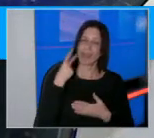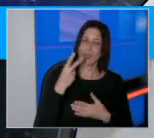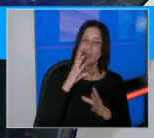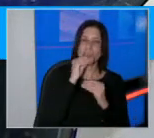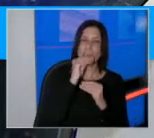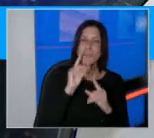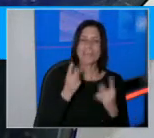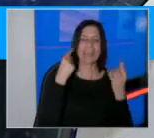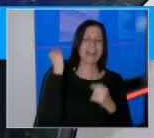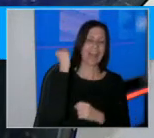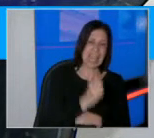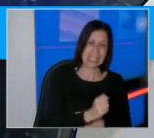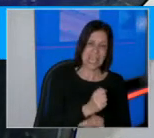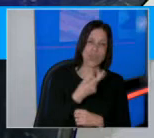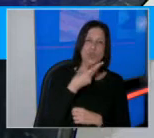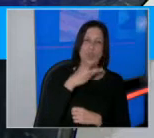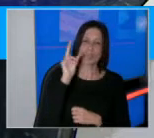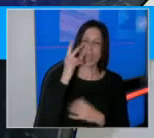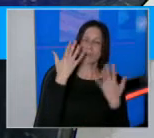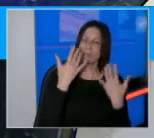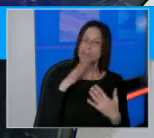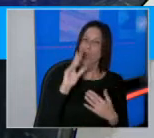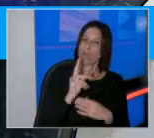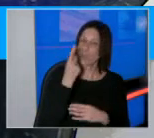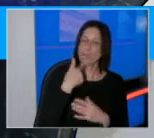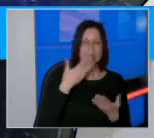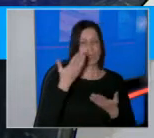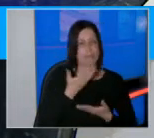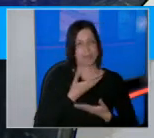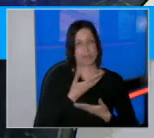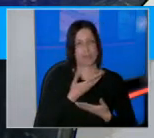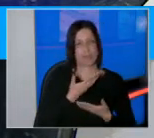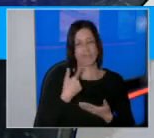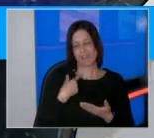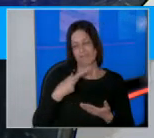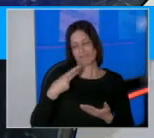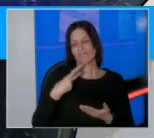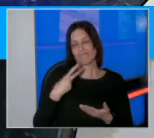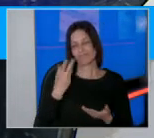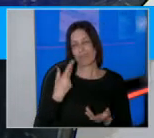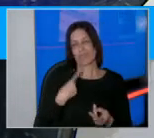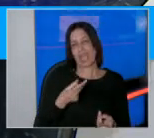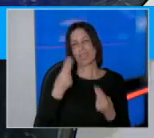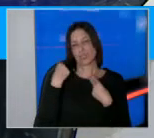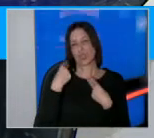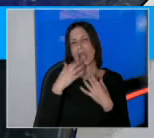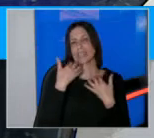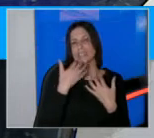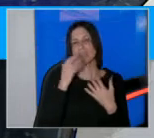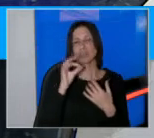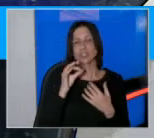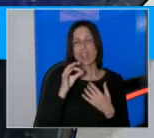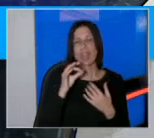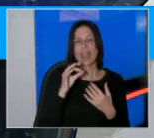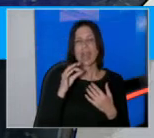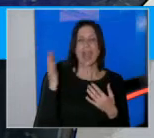על מקרי רצח הרבה יותר, מספרים הרבה יותר גבוהים, קיבלנו, אבל את ואני, בואי נחזור רגע לסיפור של אלימות